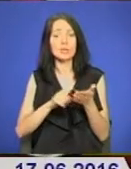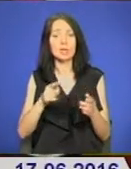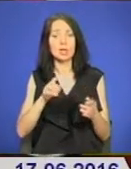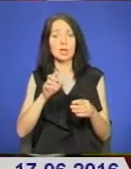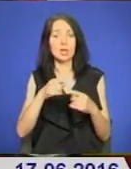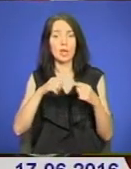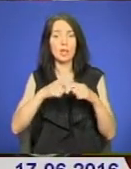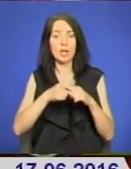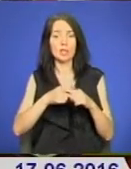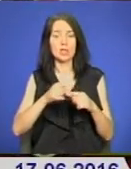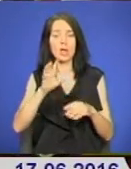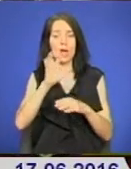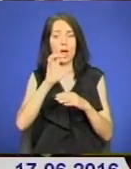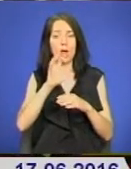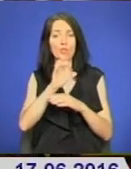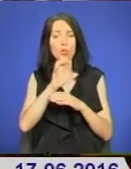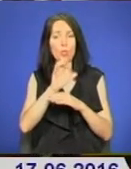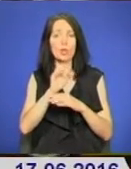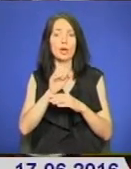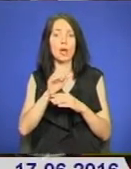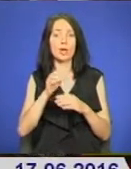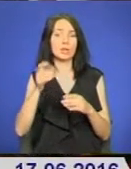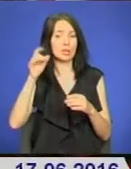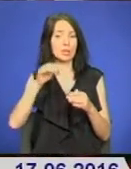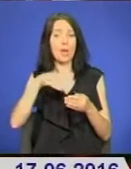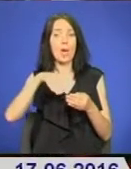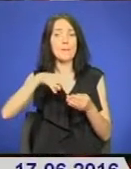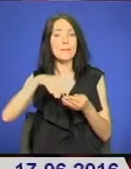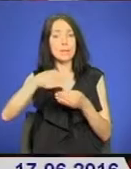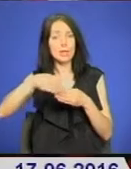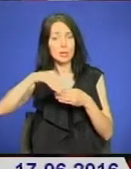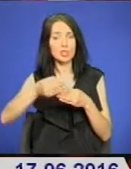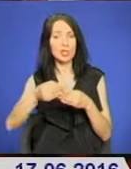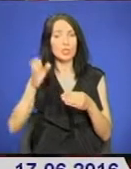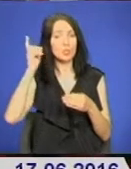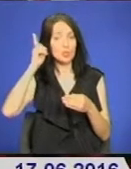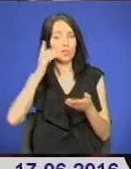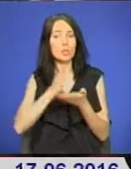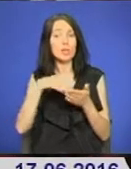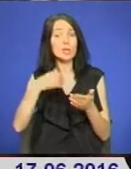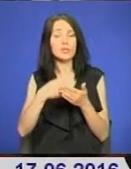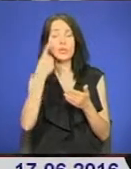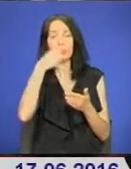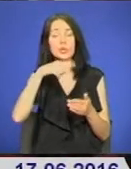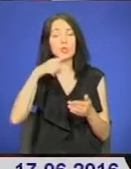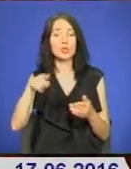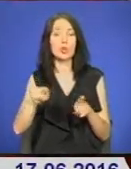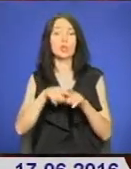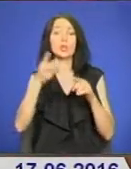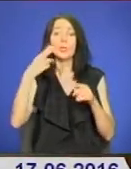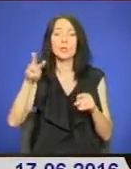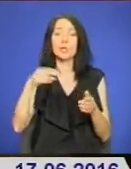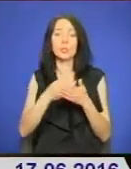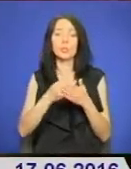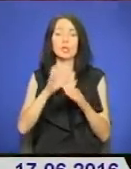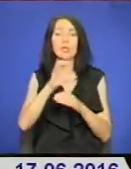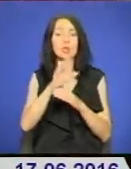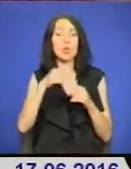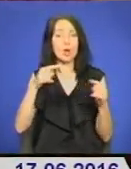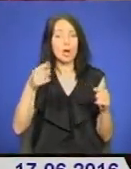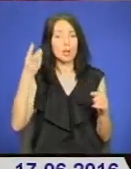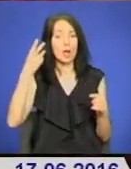все мають серійний свій особистий номер і модельку унікальну свою. Наприклад, в фотоапаратах серійний номер і модель